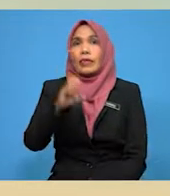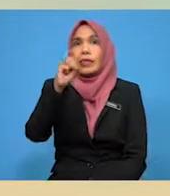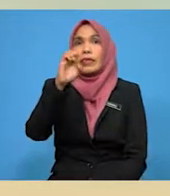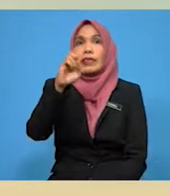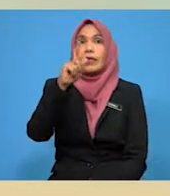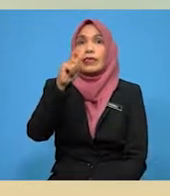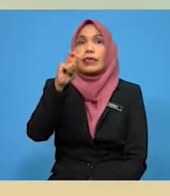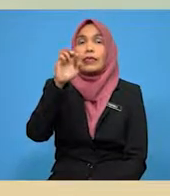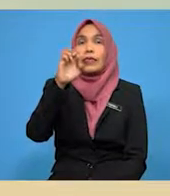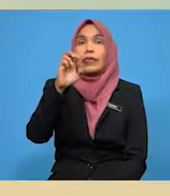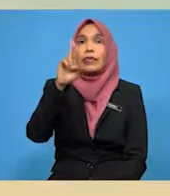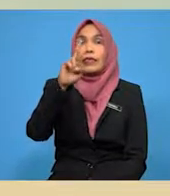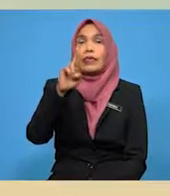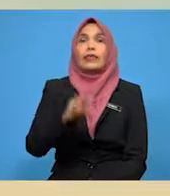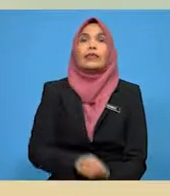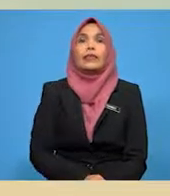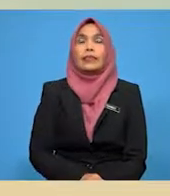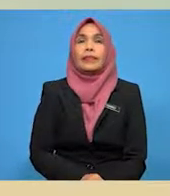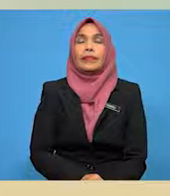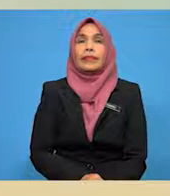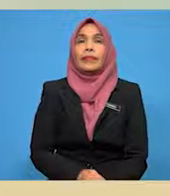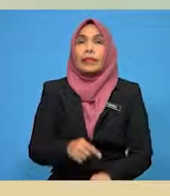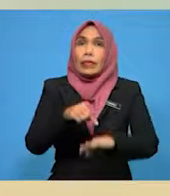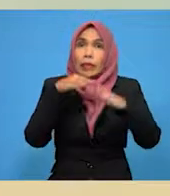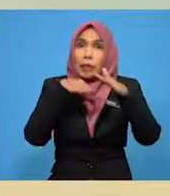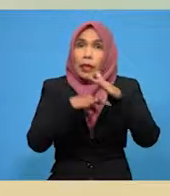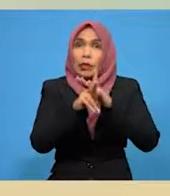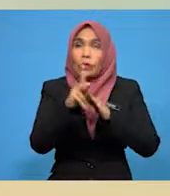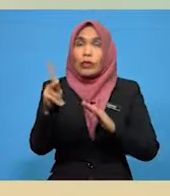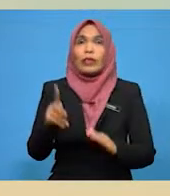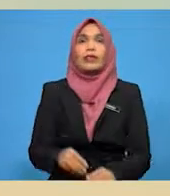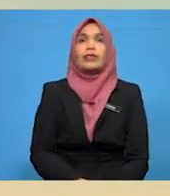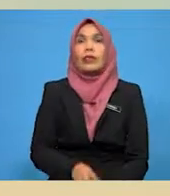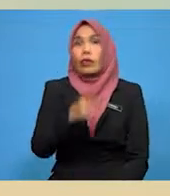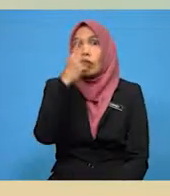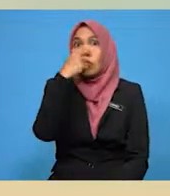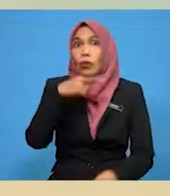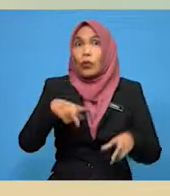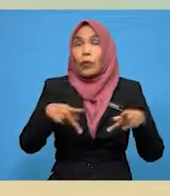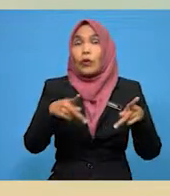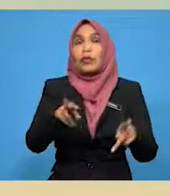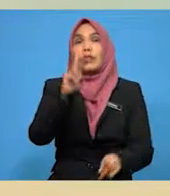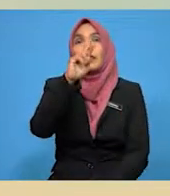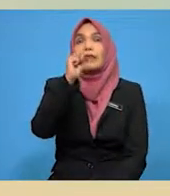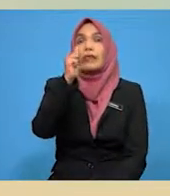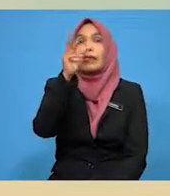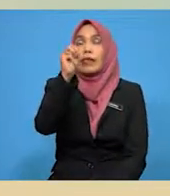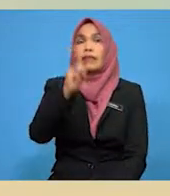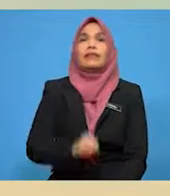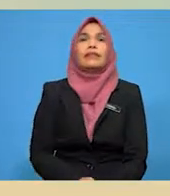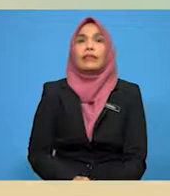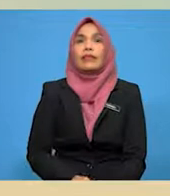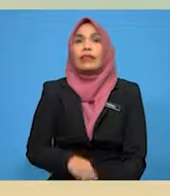yang mengandungi telur tetasan tersebut dimasukkan ke dalam seta untuk proses pengeraman telur